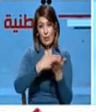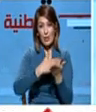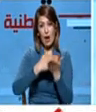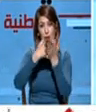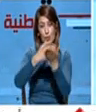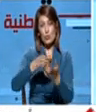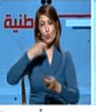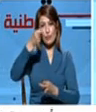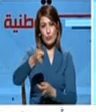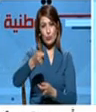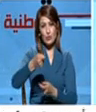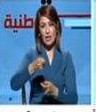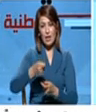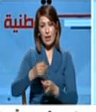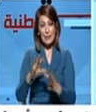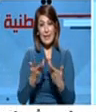اه